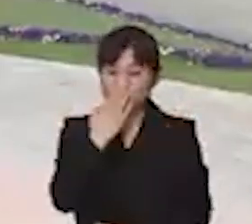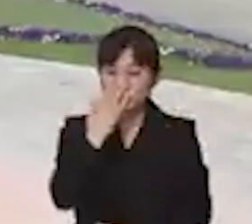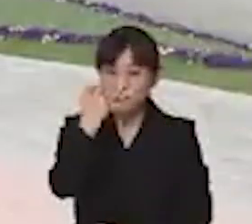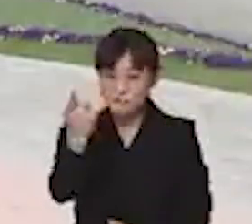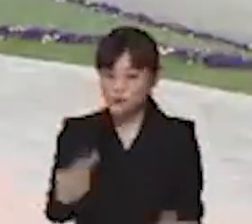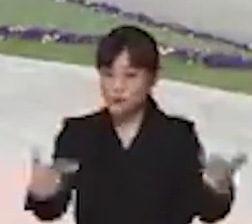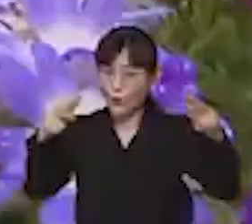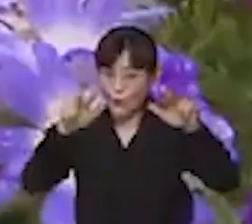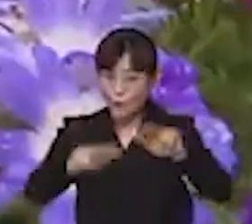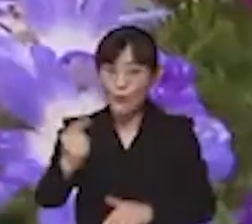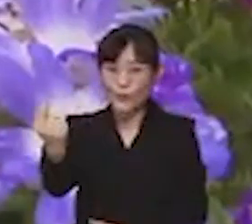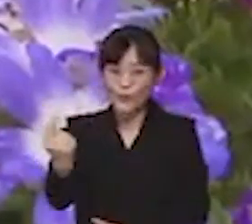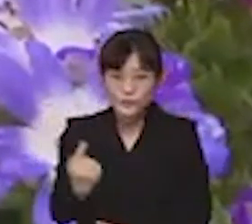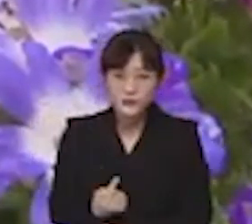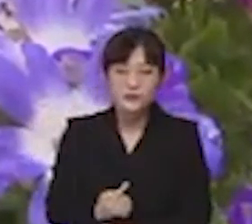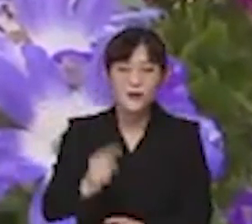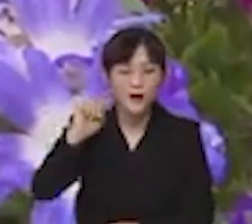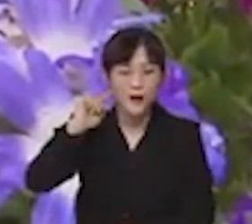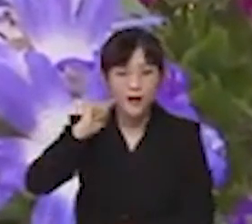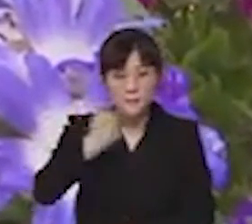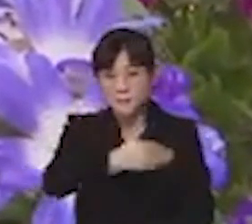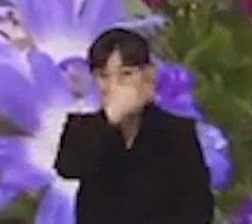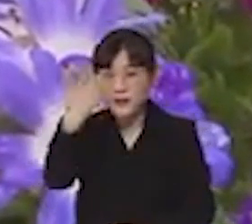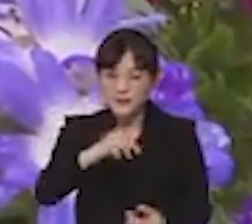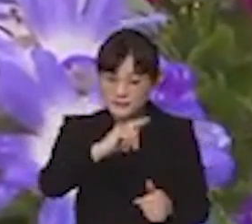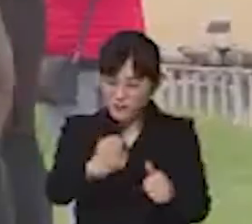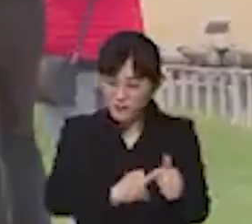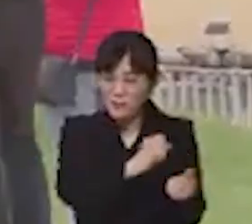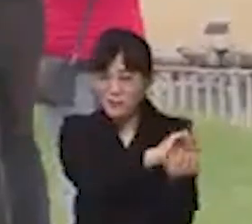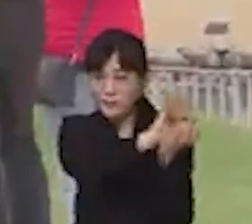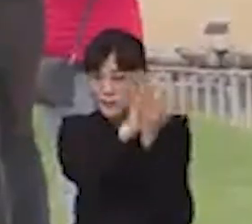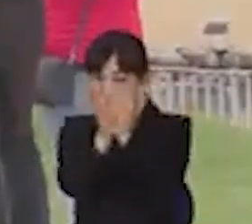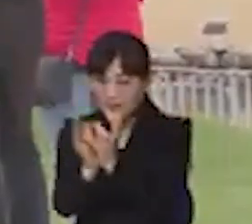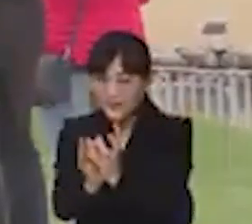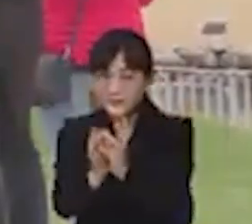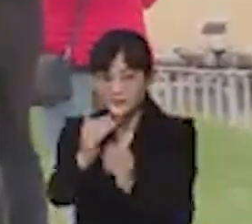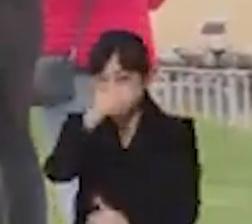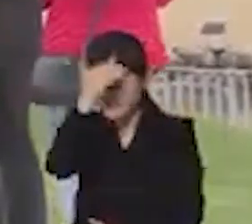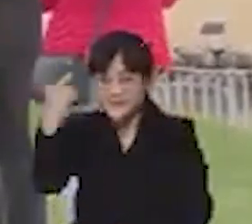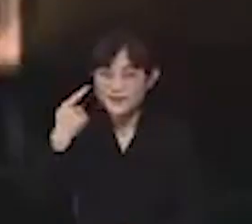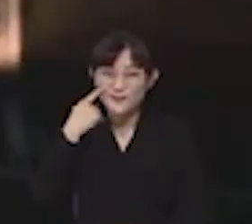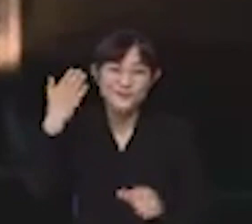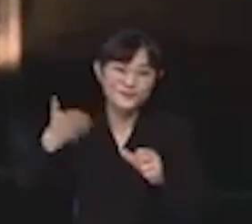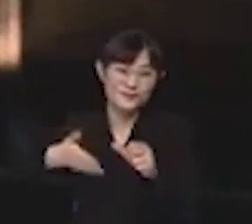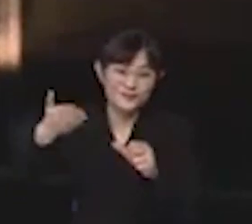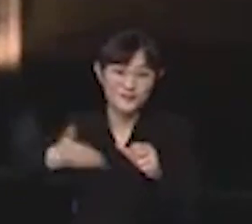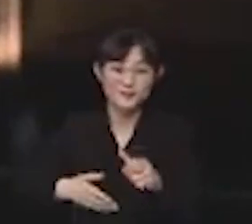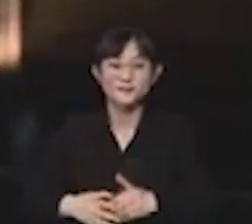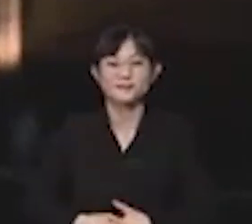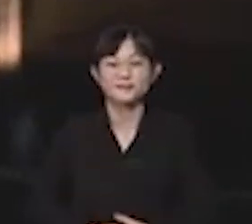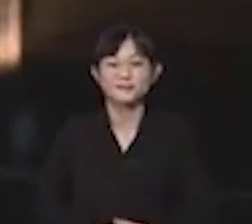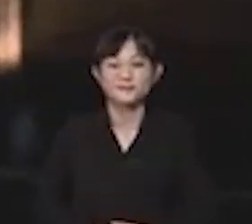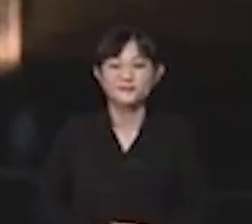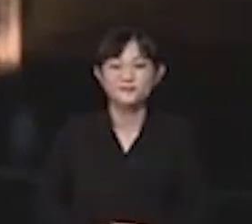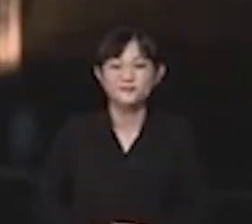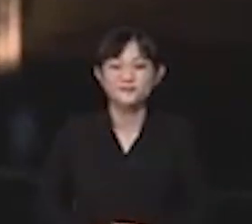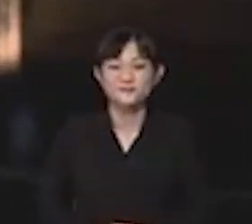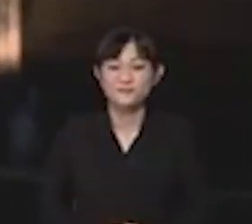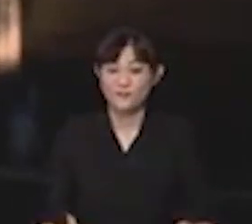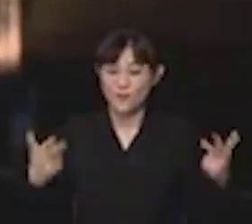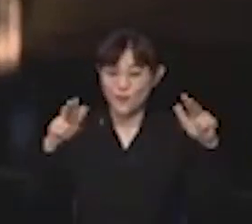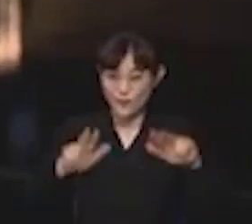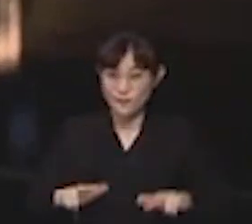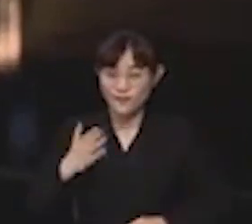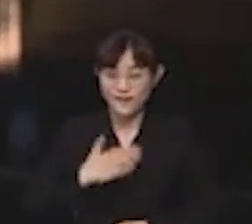순천만 국가정원에서 시시각각 변하는 자연의 아름다움을 만끽하는 것은 어떨까 싶습니다. 지금까지 순천만